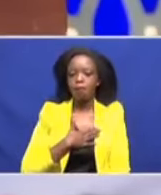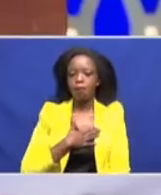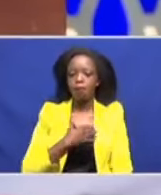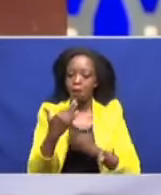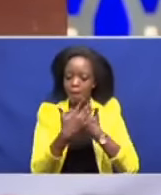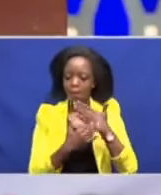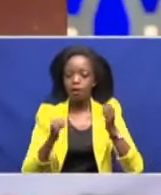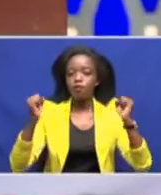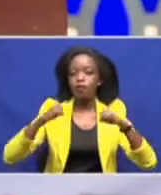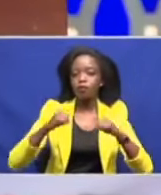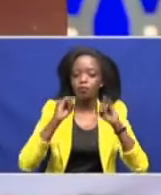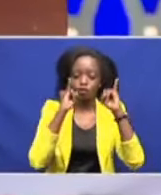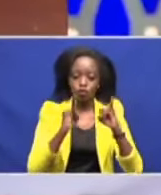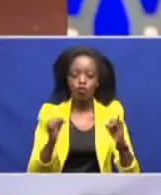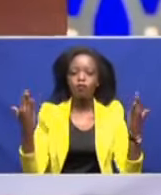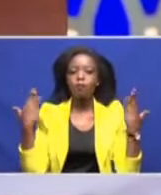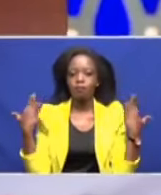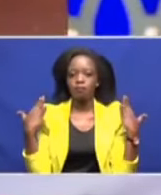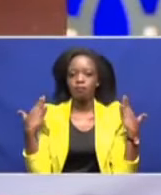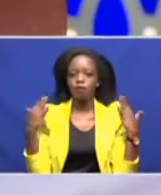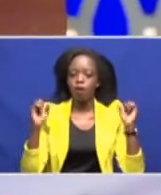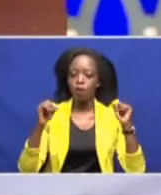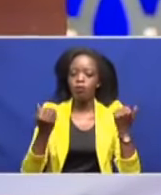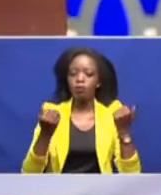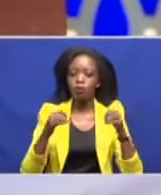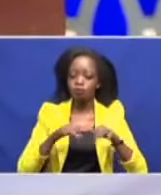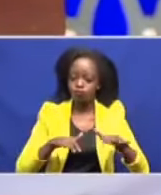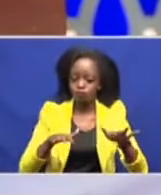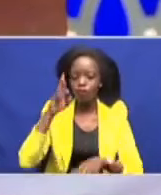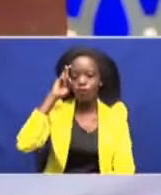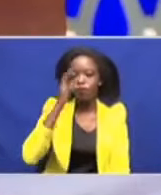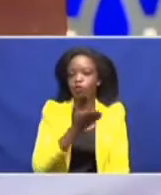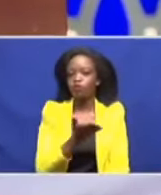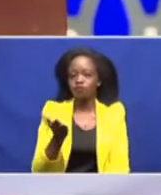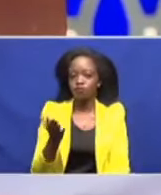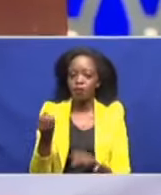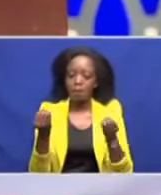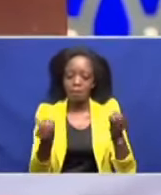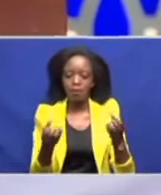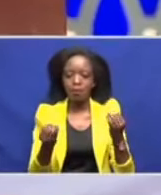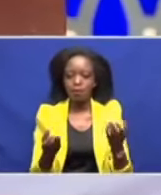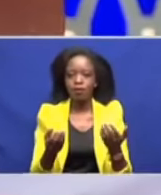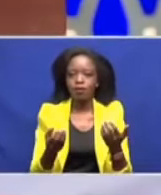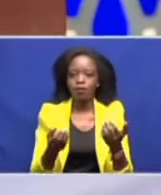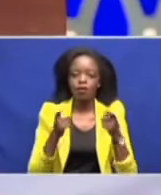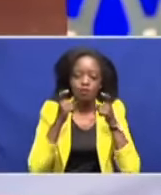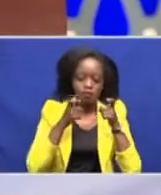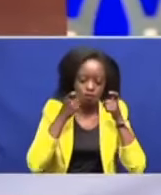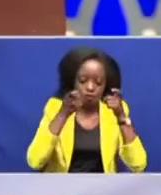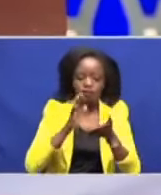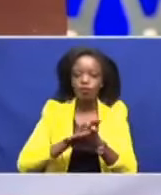damu ya agano jipya la milele, takayomwagika kwa ajili yenu na kwa ajili ya wengi kwa maondoleo ya